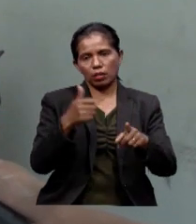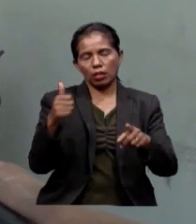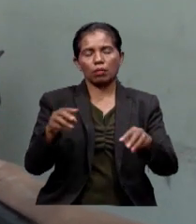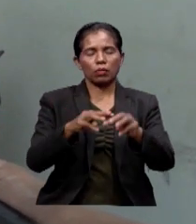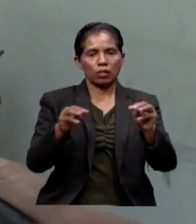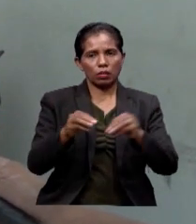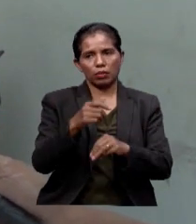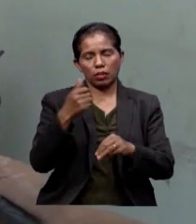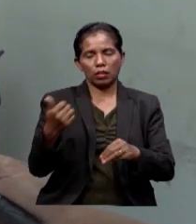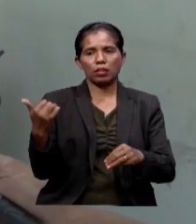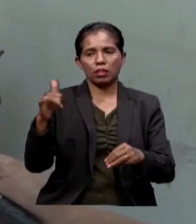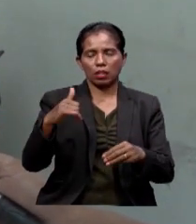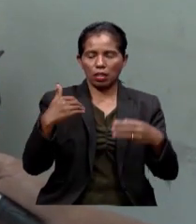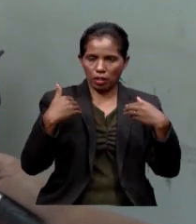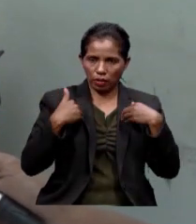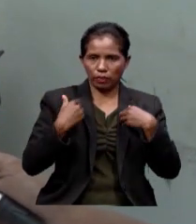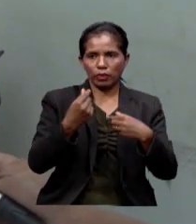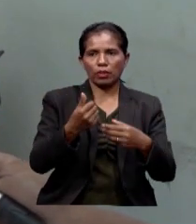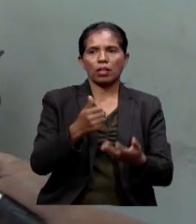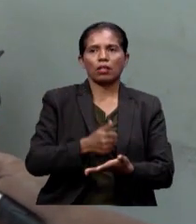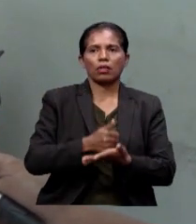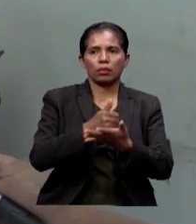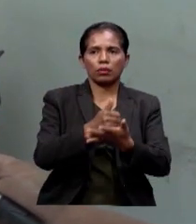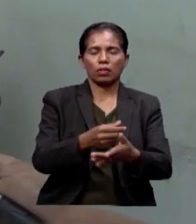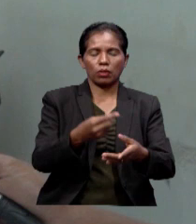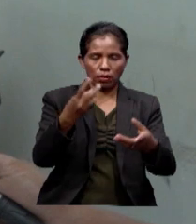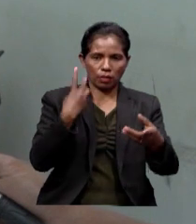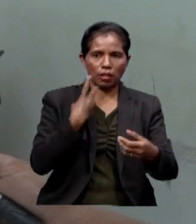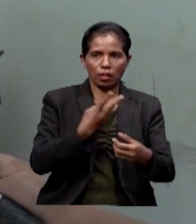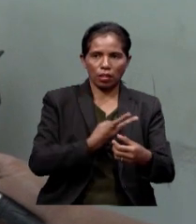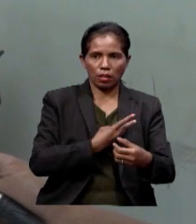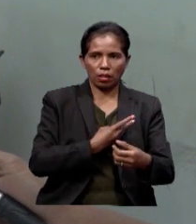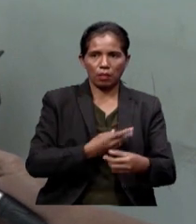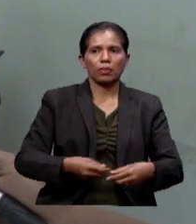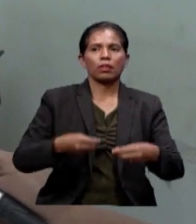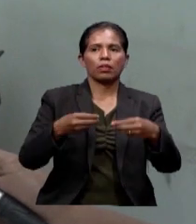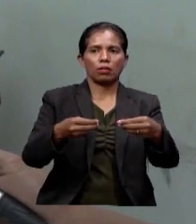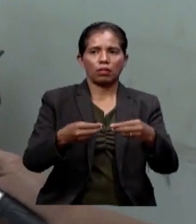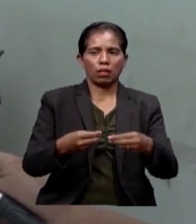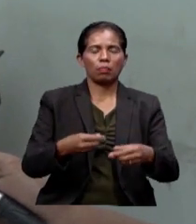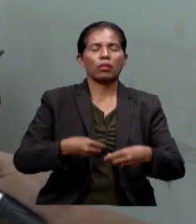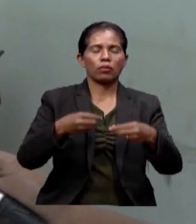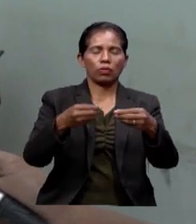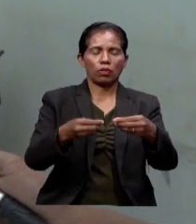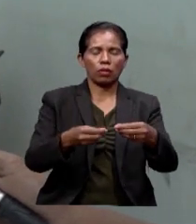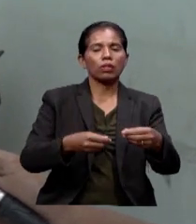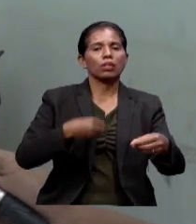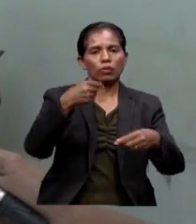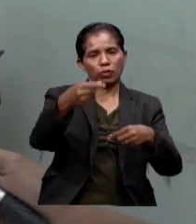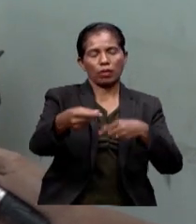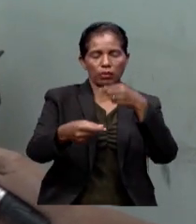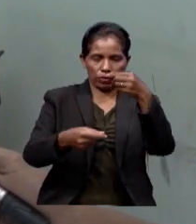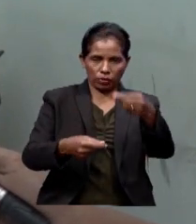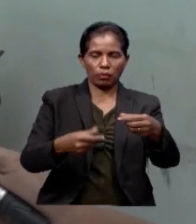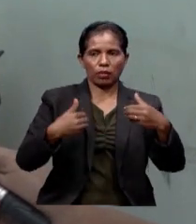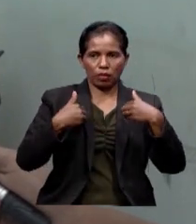seli sirene kari iha. Azuda fal ituang mai ami ami toka malu idene ba aminia bara kambil fofal basir sirnia be iha am fola